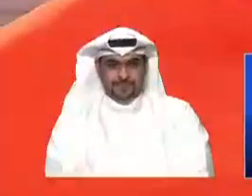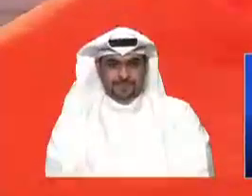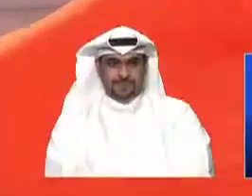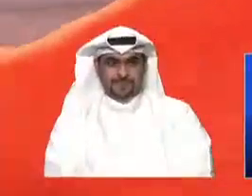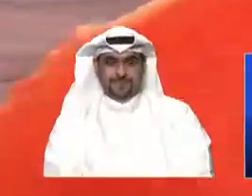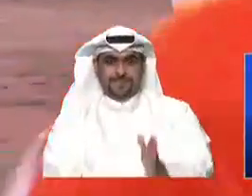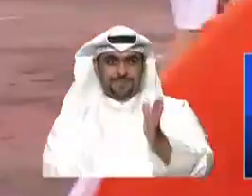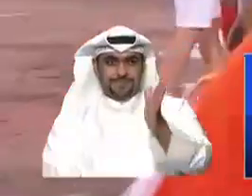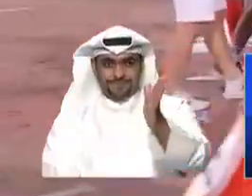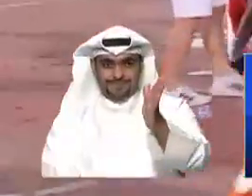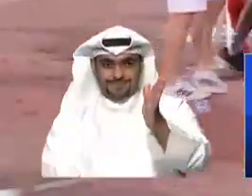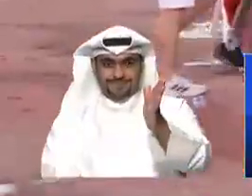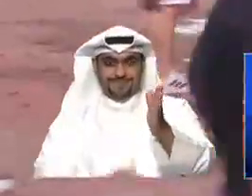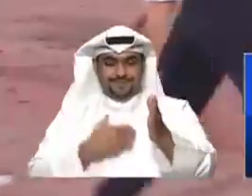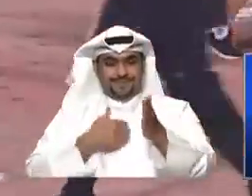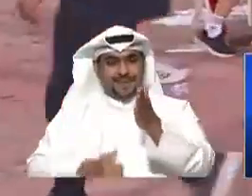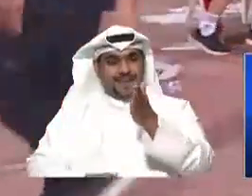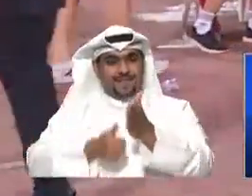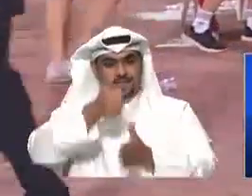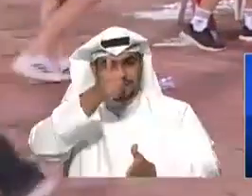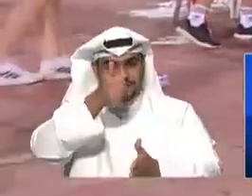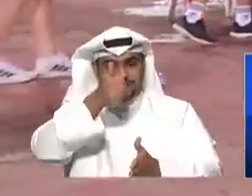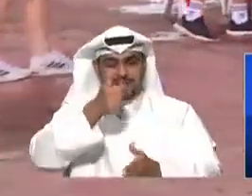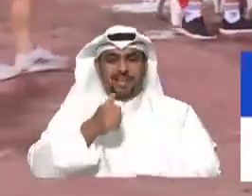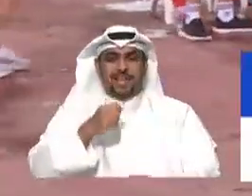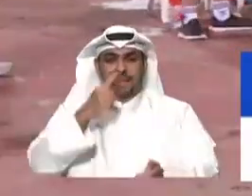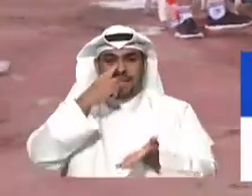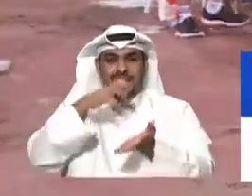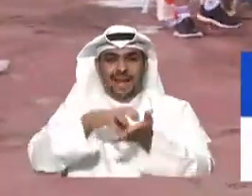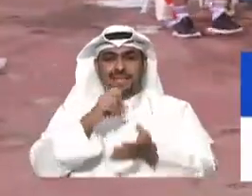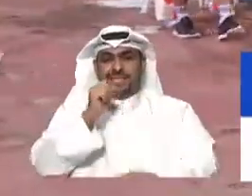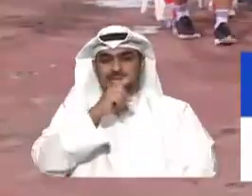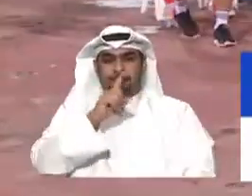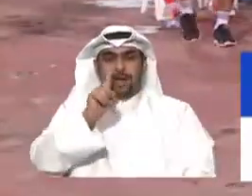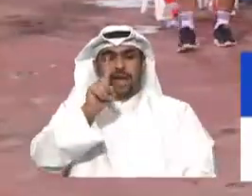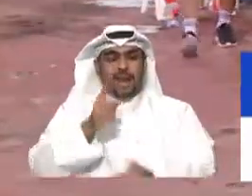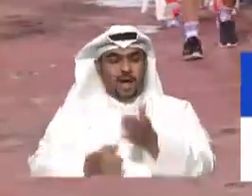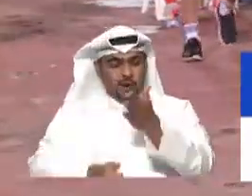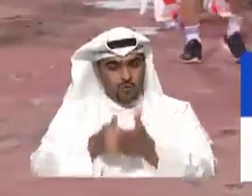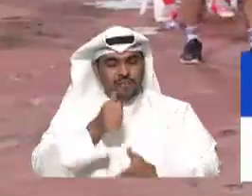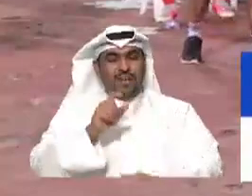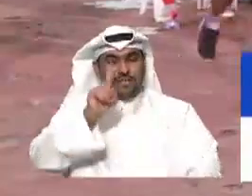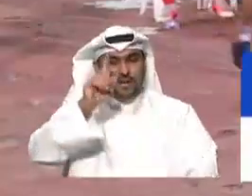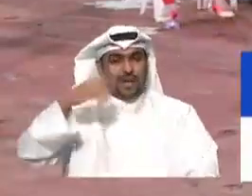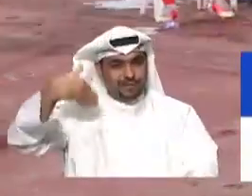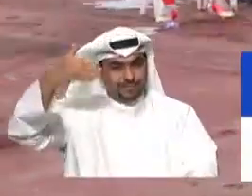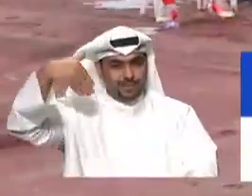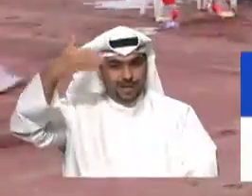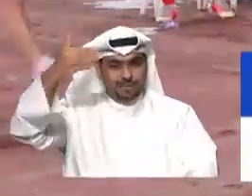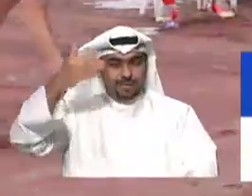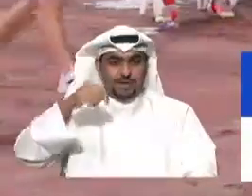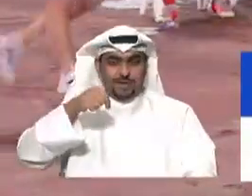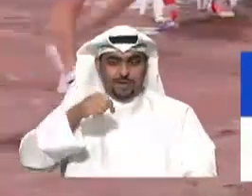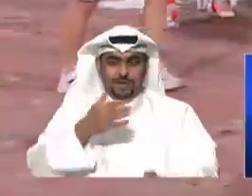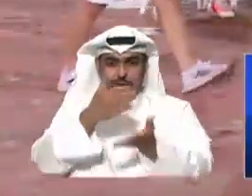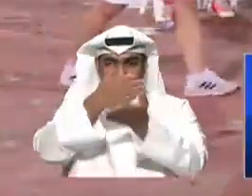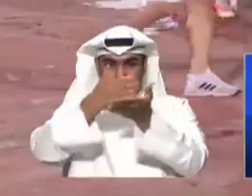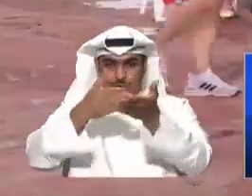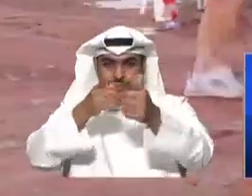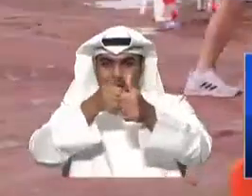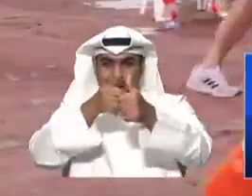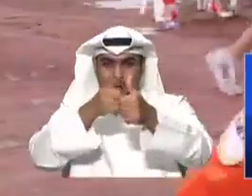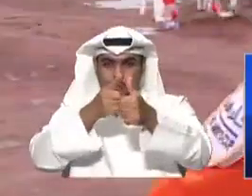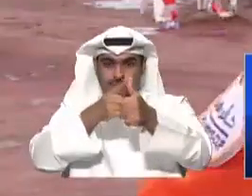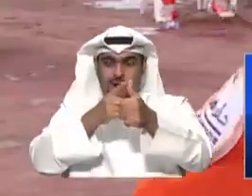لك لنادي السالمية، لعب مباراة كبيرة، قلت لك للاعبين الأبطال اليوم تغلبنا على ظروف طرد في الشوط الأول،